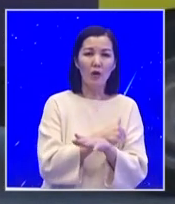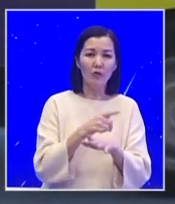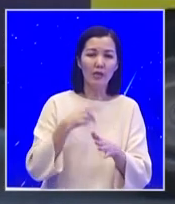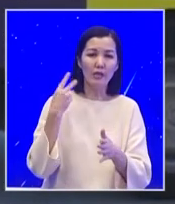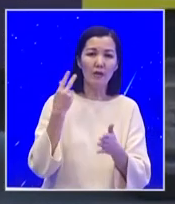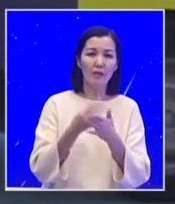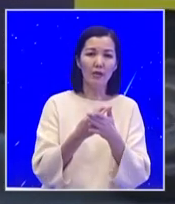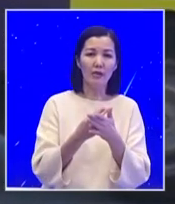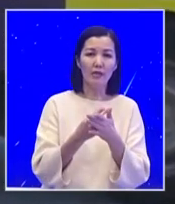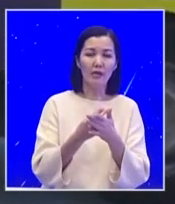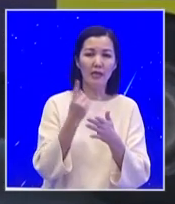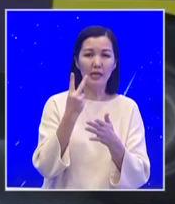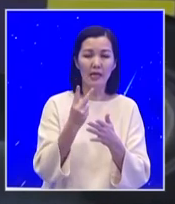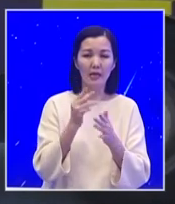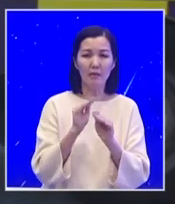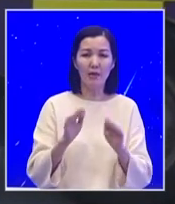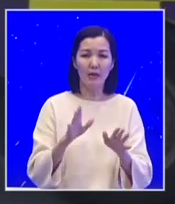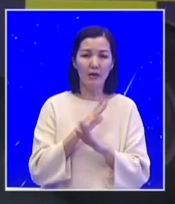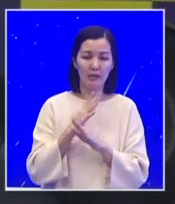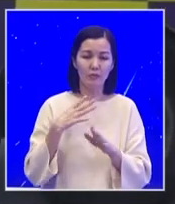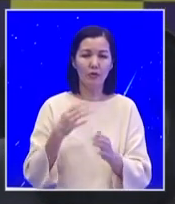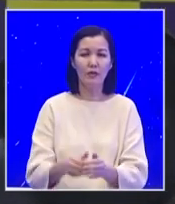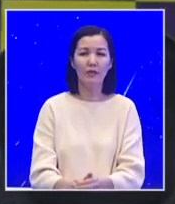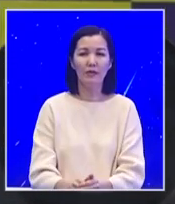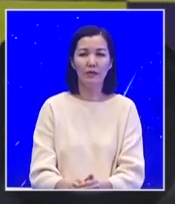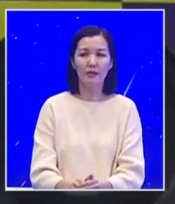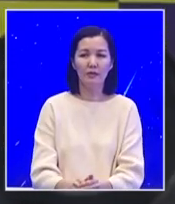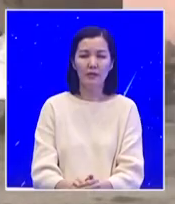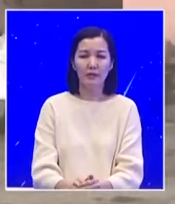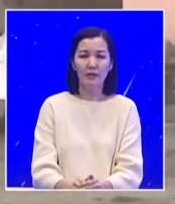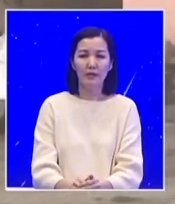барар жолда бүлдіршіндер көз жұмған.